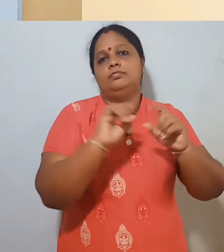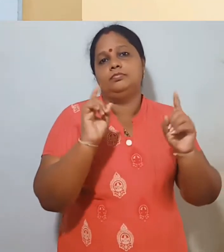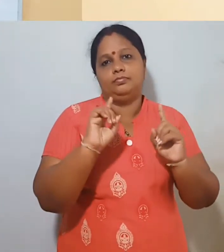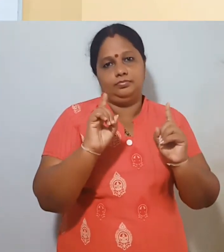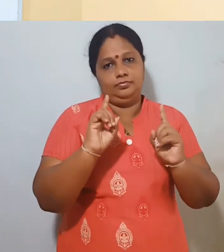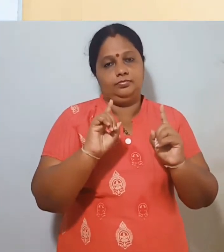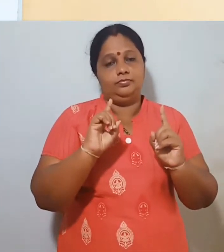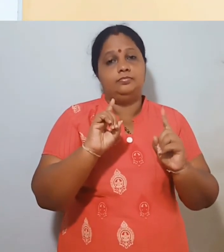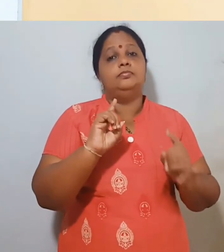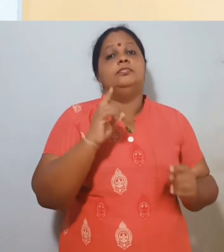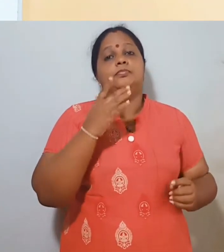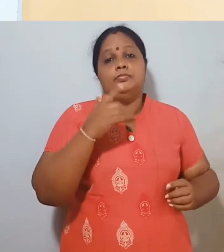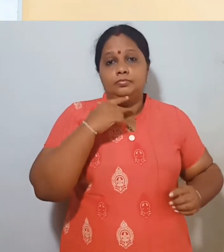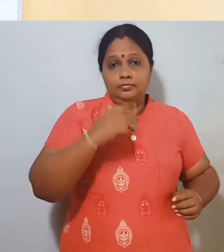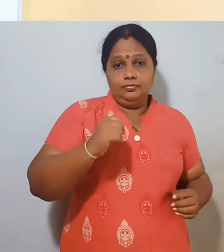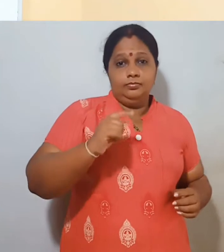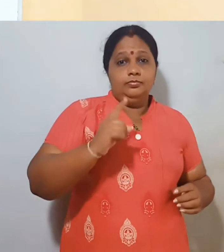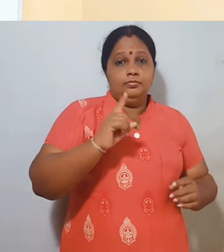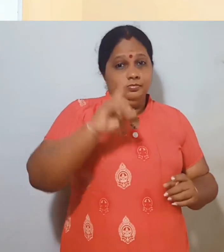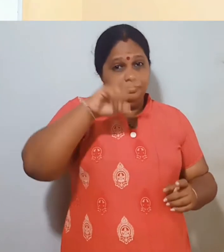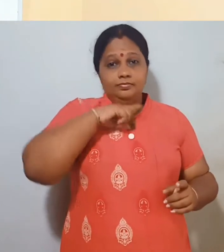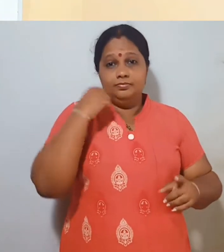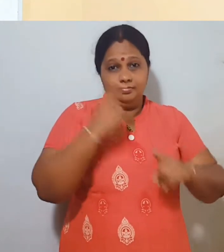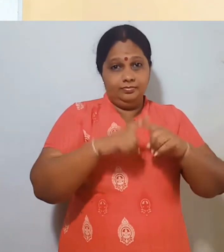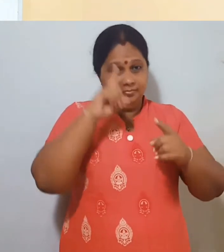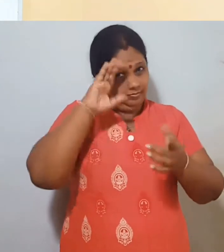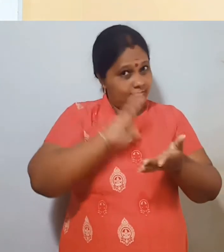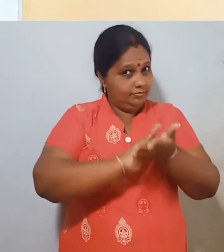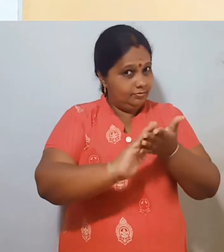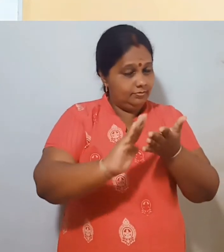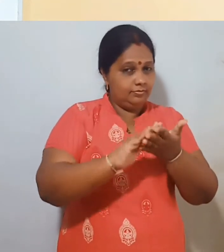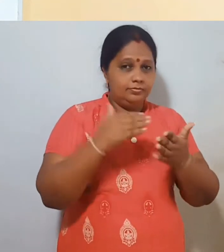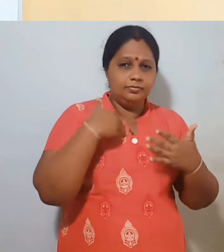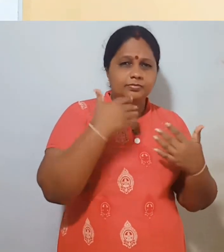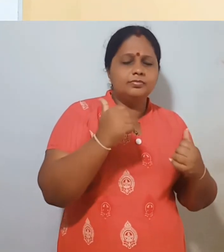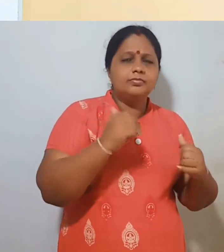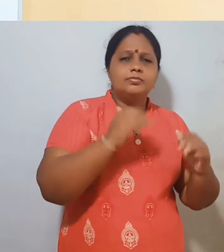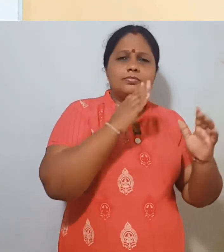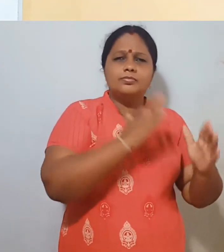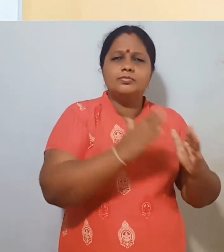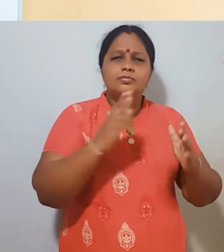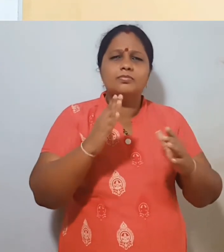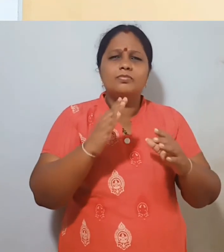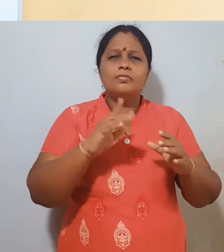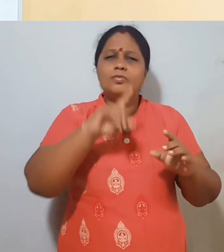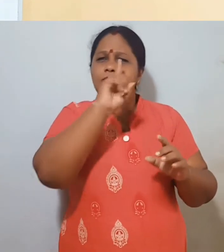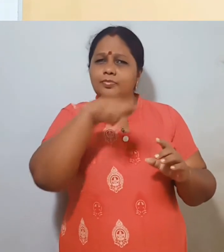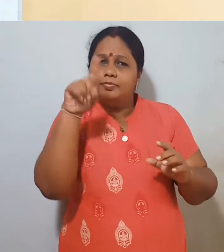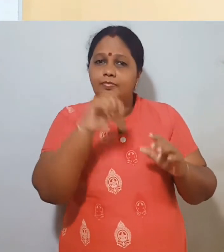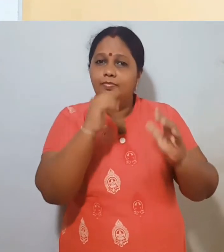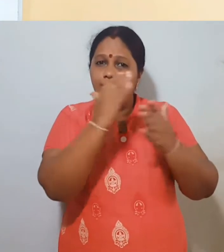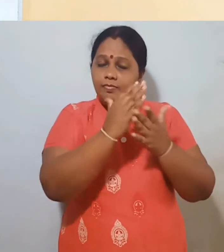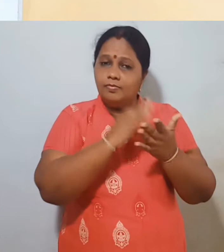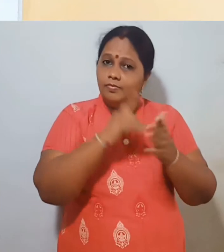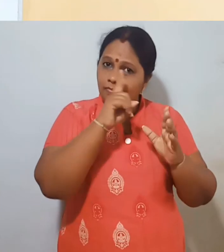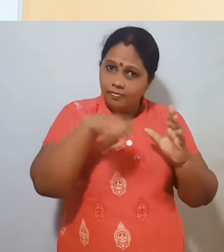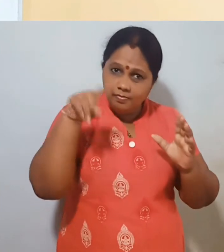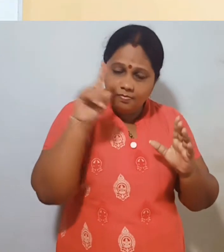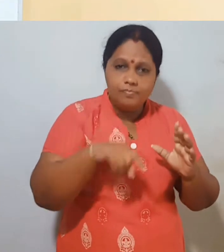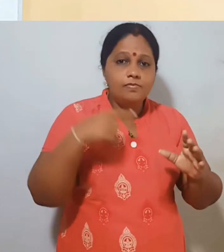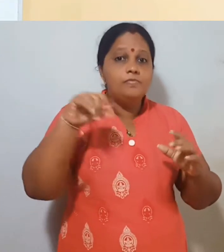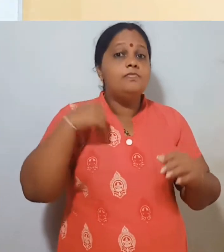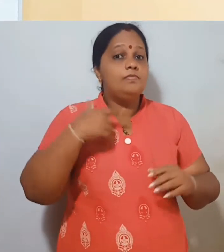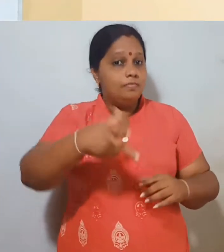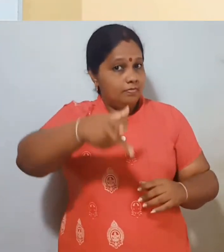அமைந்துவிடக்கூடாது. எனவே முதலுதவியின் போது என்னென்ன செய்யக்கூடாது என்ற விஷயம் நம்மளுக்கு கட்டாயமாக